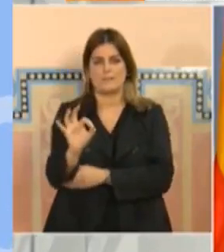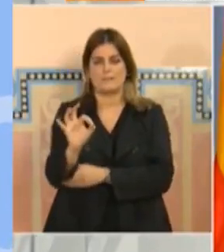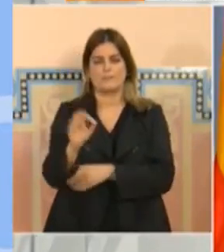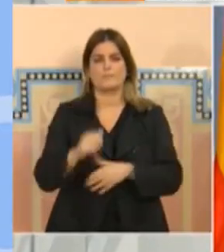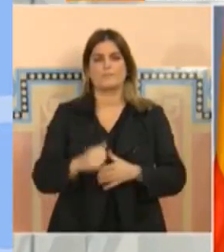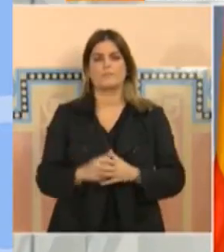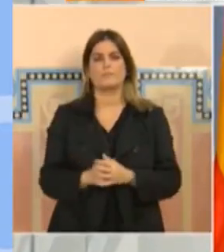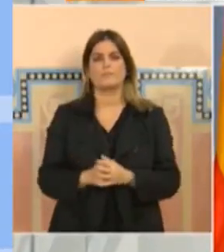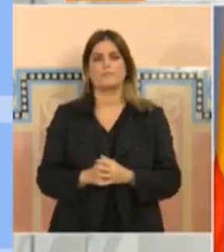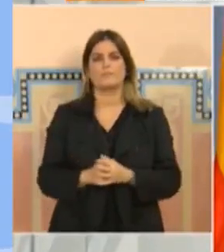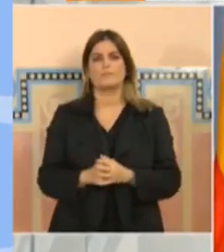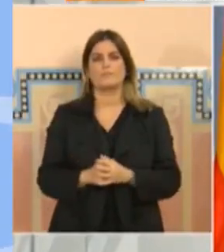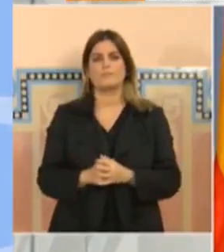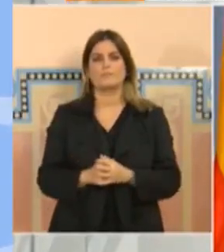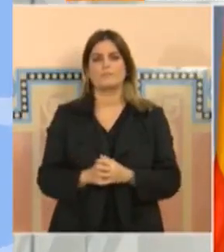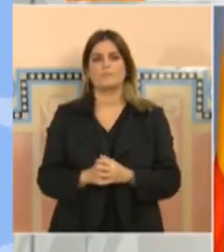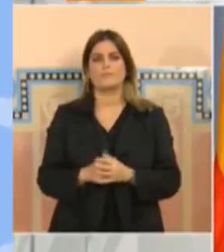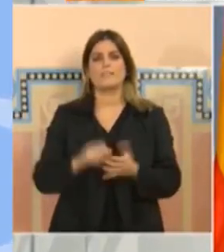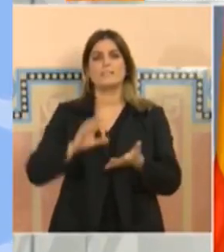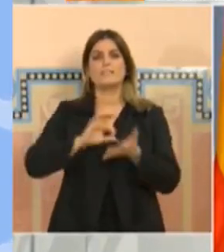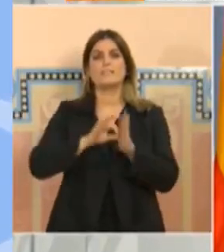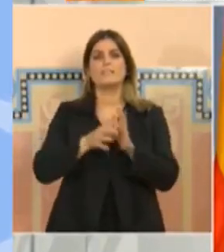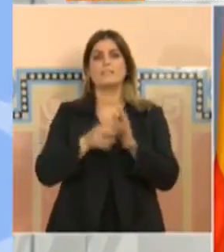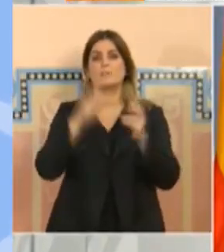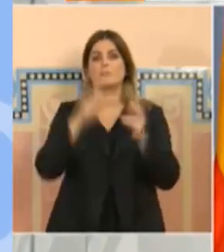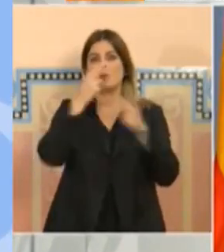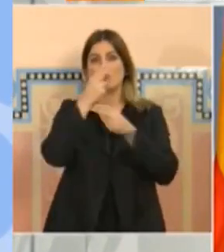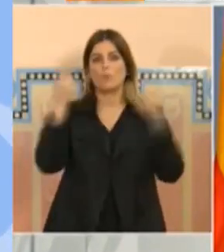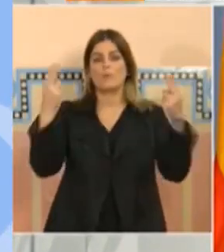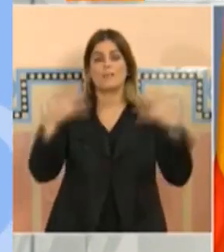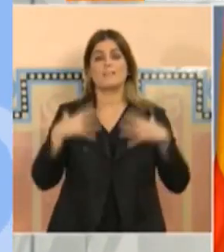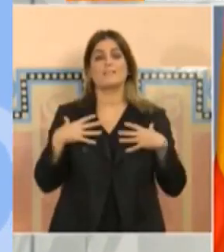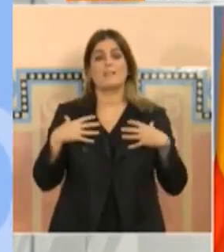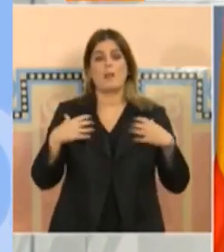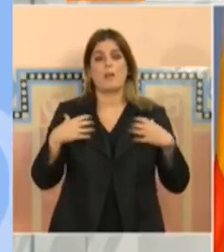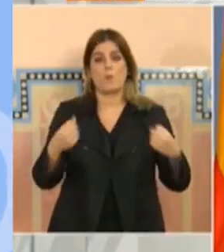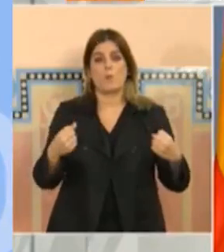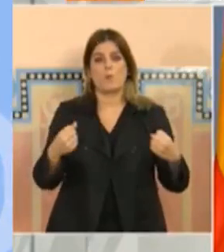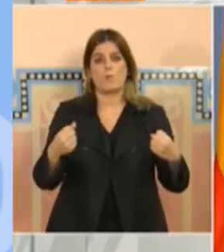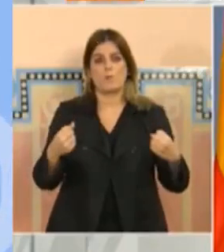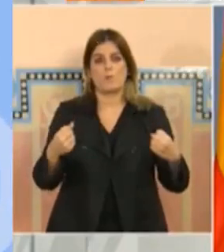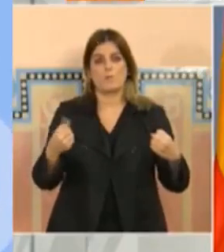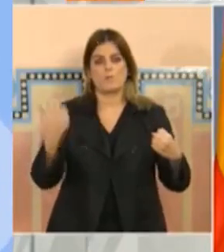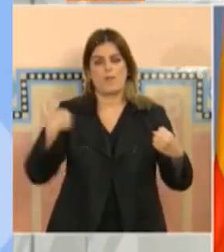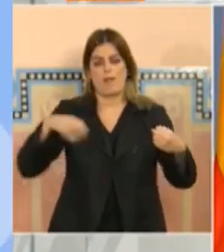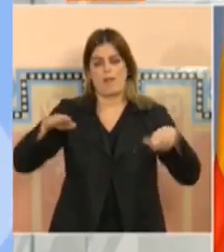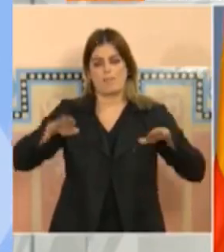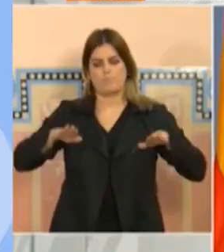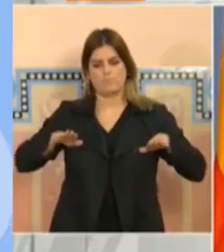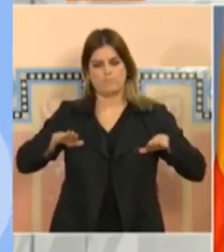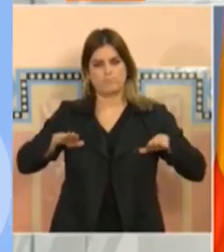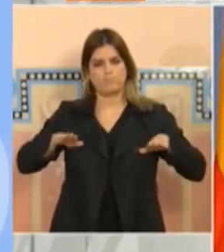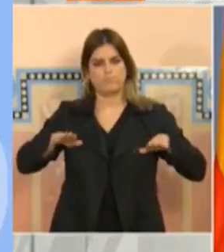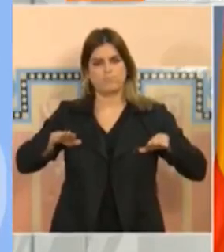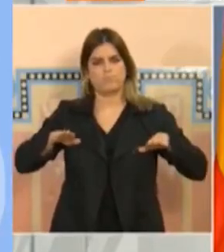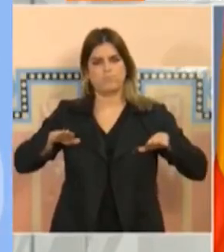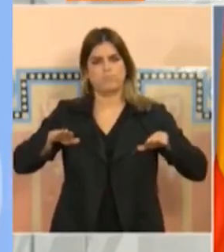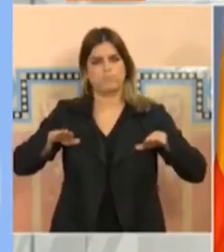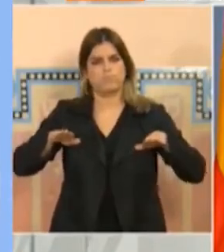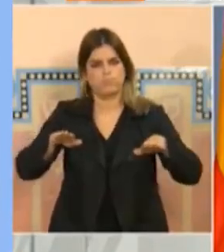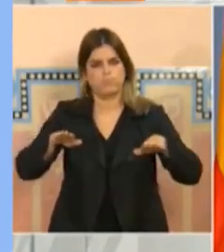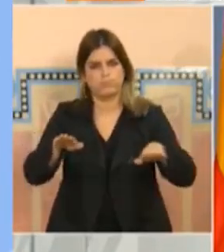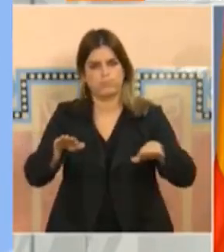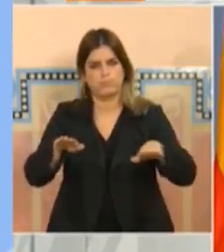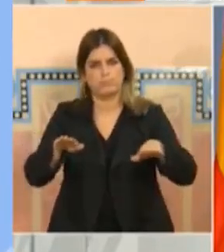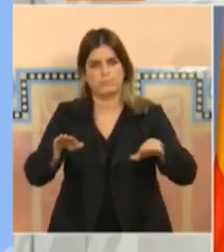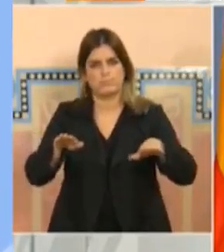d'una estratègia de salut per fer front al virus. En primer lloc, una de les principals potes són aquests